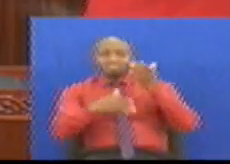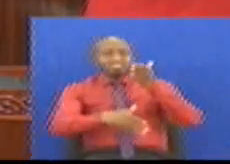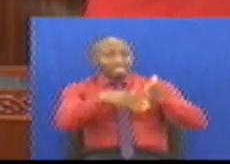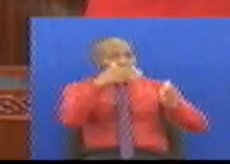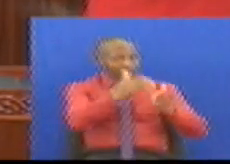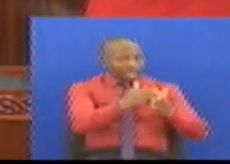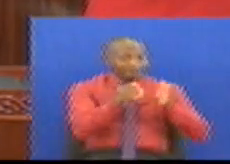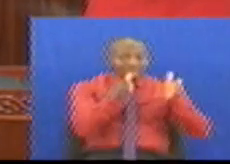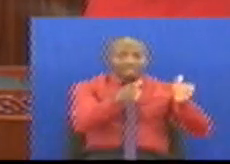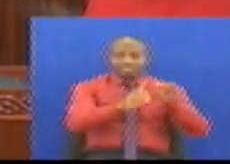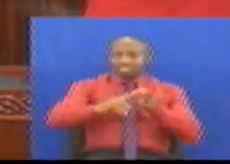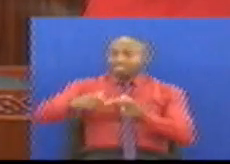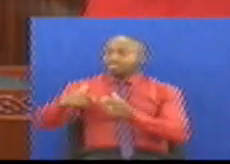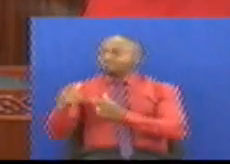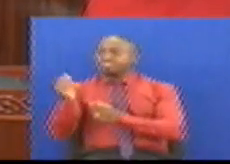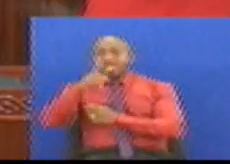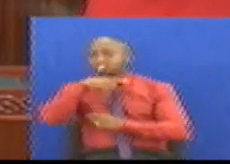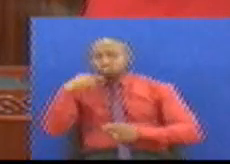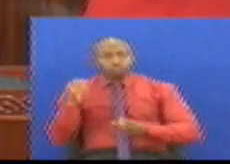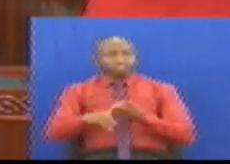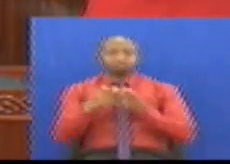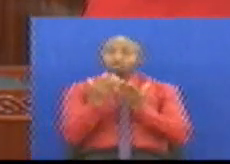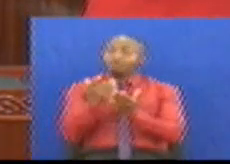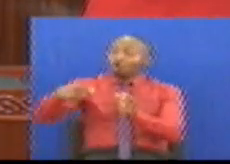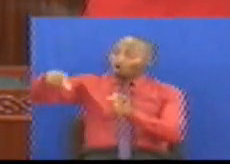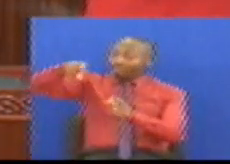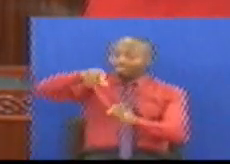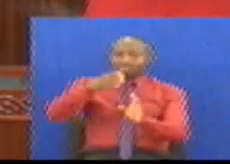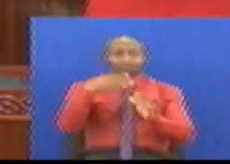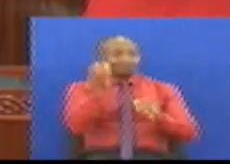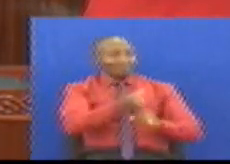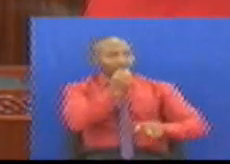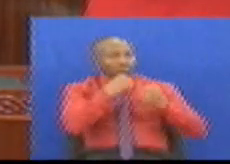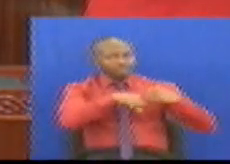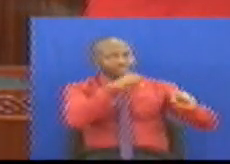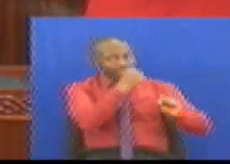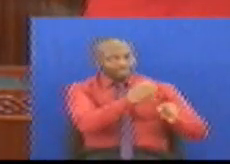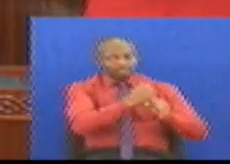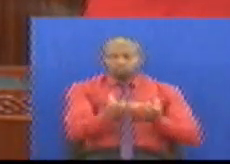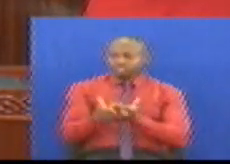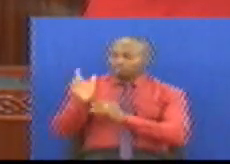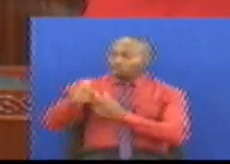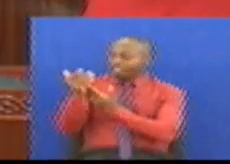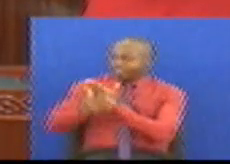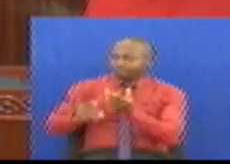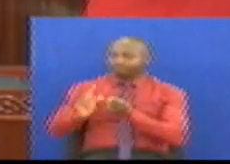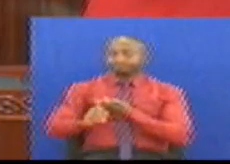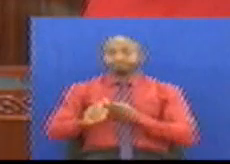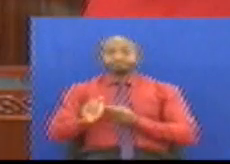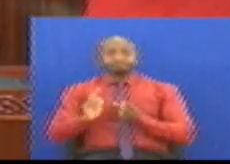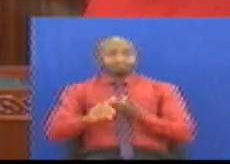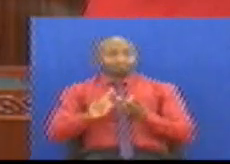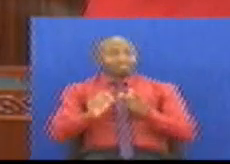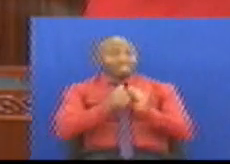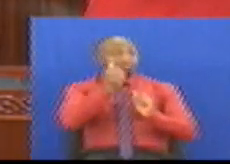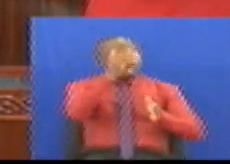chache. Tunaomba sana muangalie namna ya kutuongeza tuweze kufanikiwa kufanya hiyo kazi na kuwasaidia wananchi wetu. Mheshimiwa Naibu Spika, ningeomba kushauri neno la mwisho